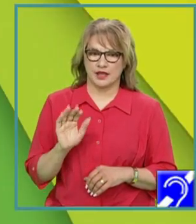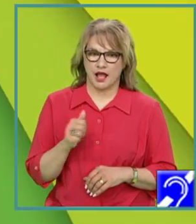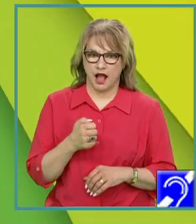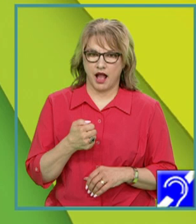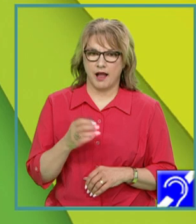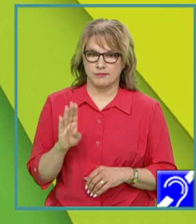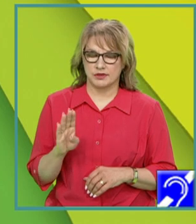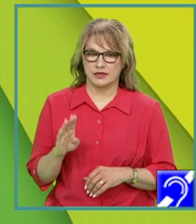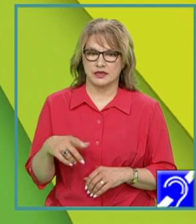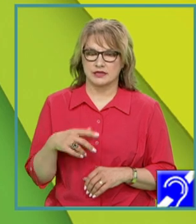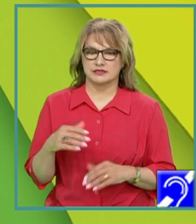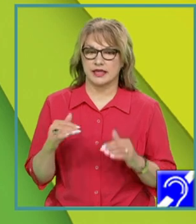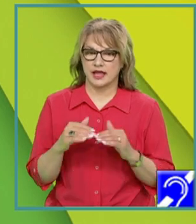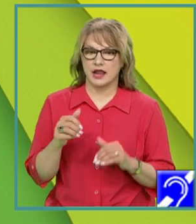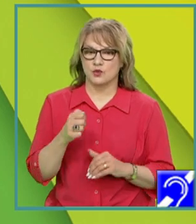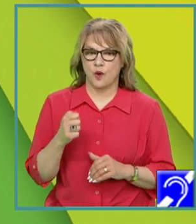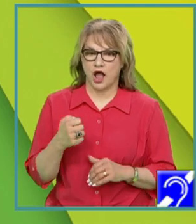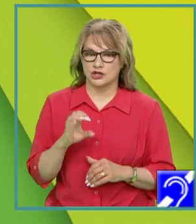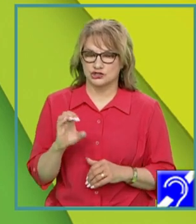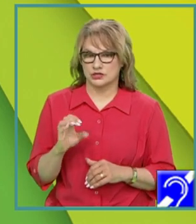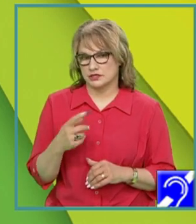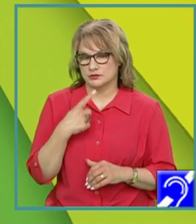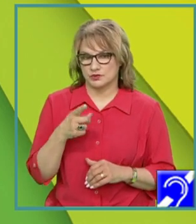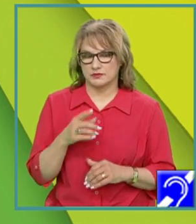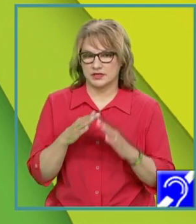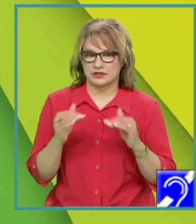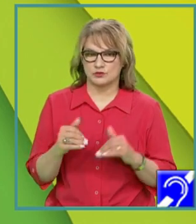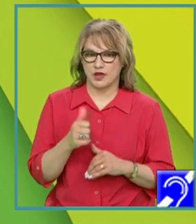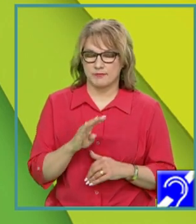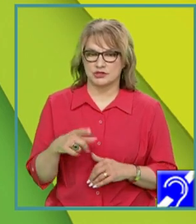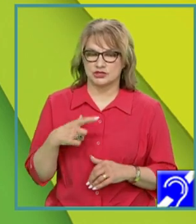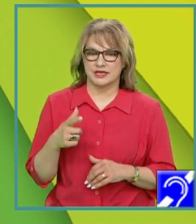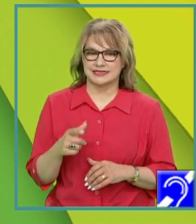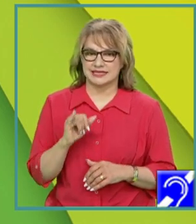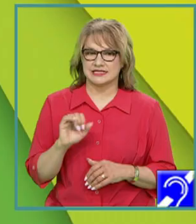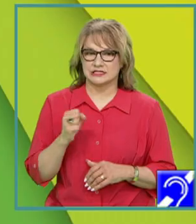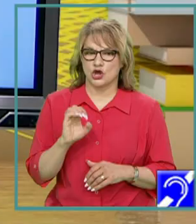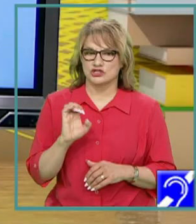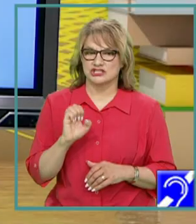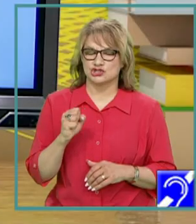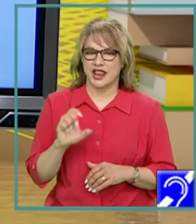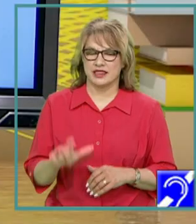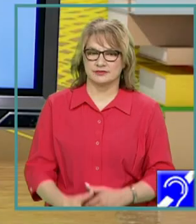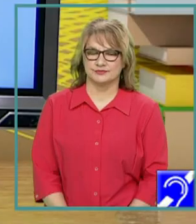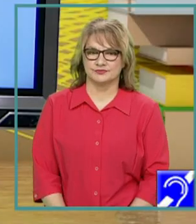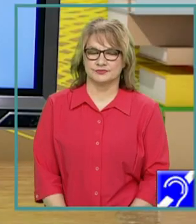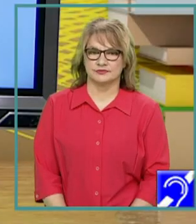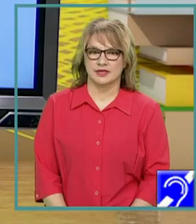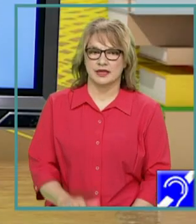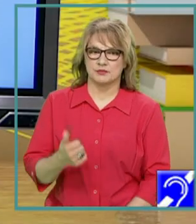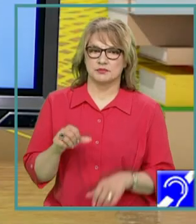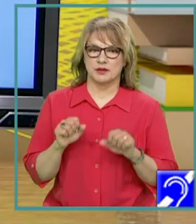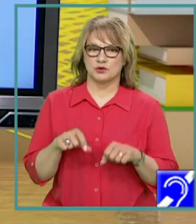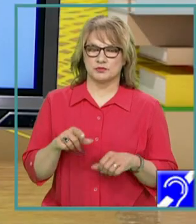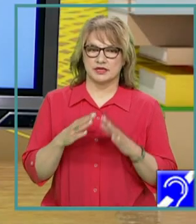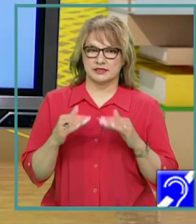egal cu AC și atunci spunem că triunghiul ABC este isoscel prima proprietate